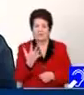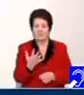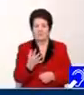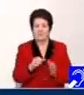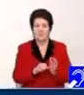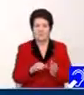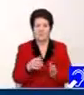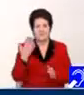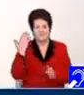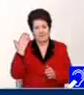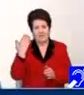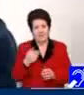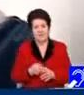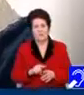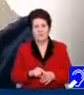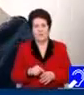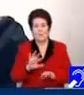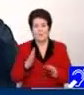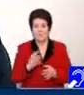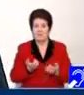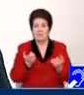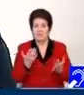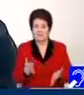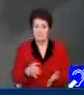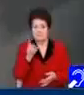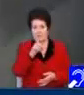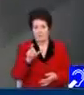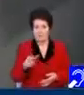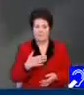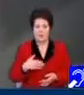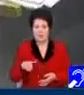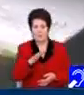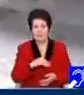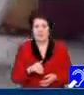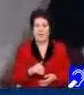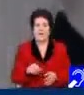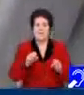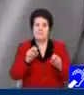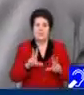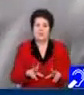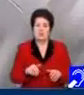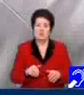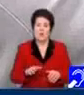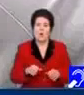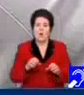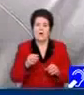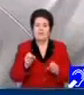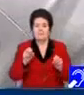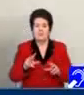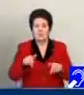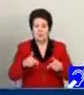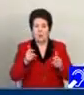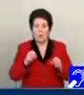ani în urmă. Da, aceasta este un moment de atracție pentru pacienții noștri. Specialistul hotărăște dacă